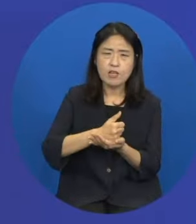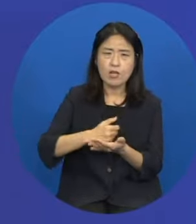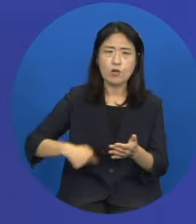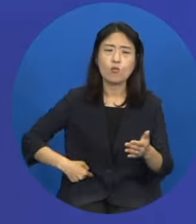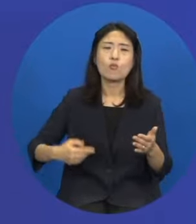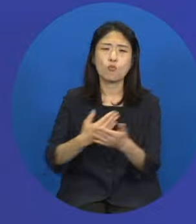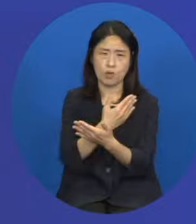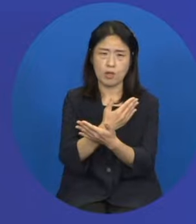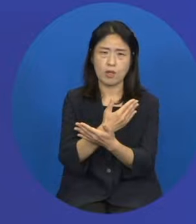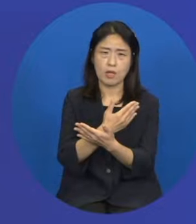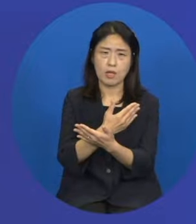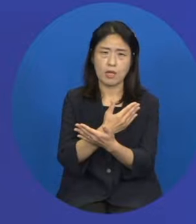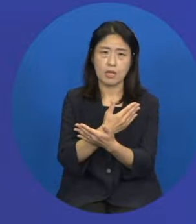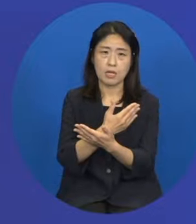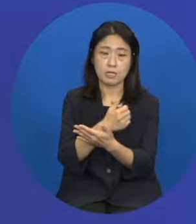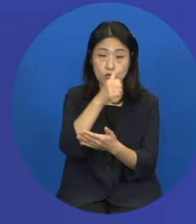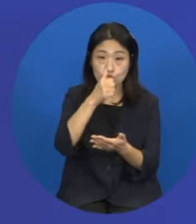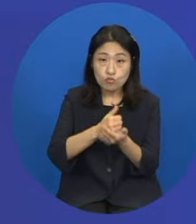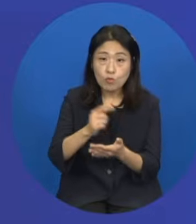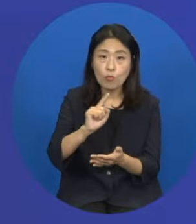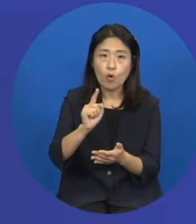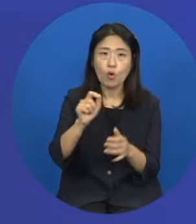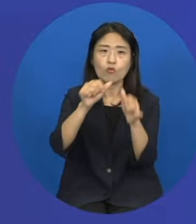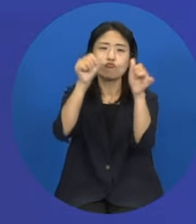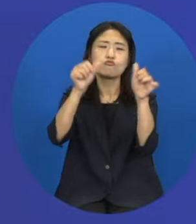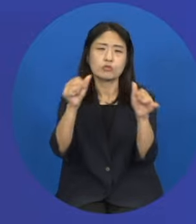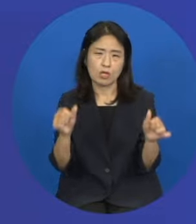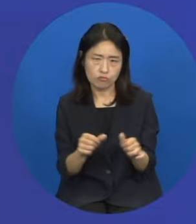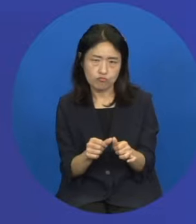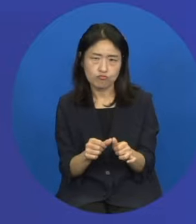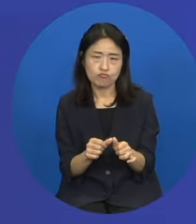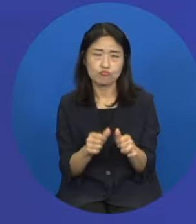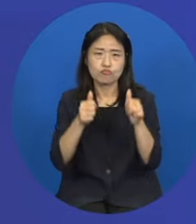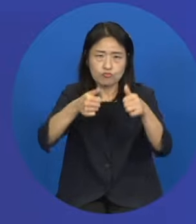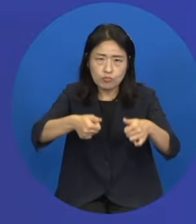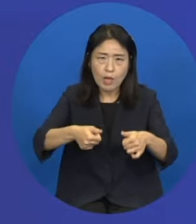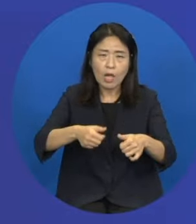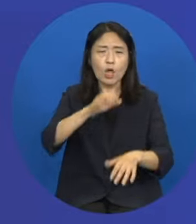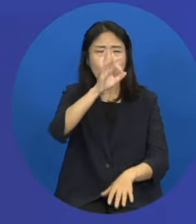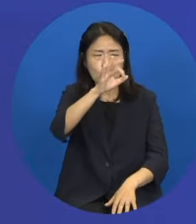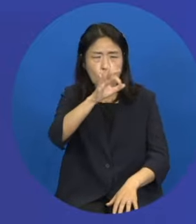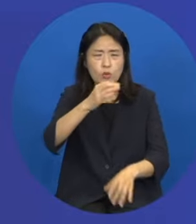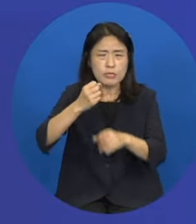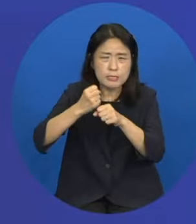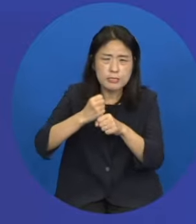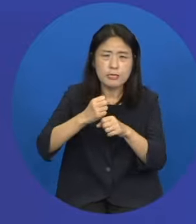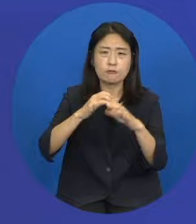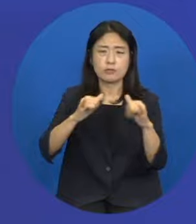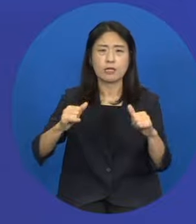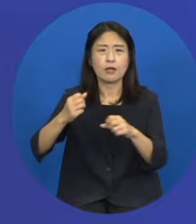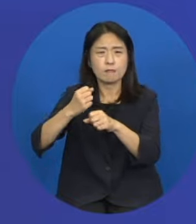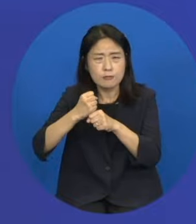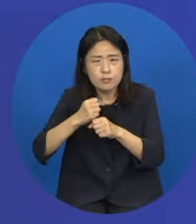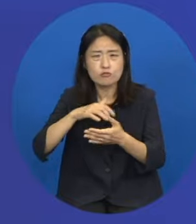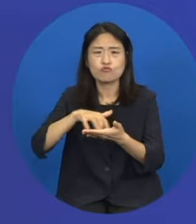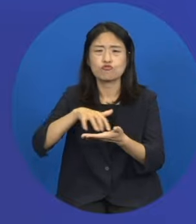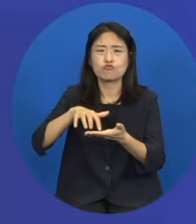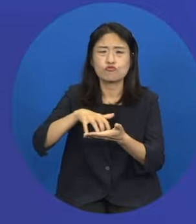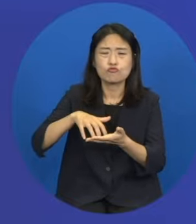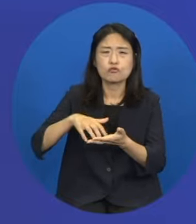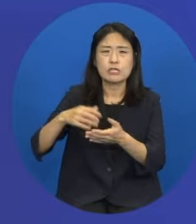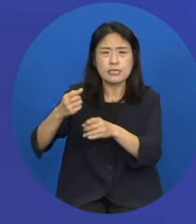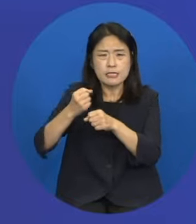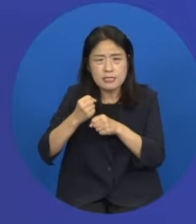정확하게 우상 숭배, 돈을 의지하고 사람을 의지하고 숫자를 의지했던